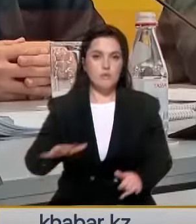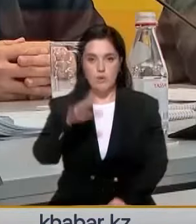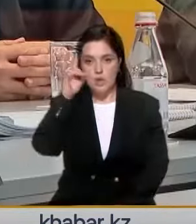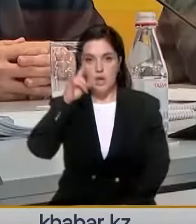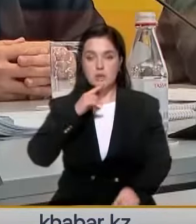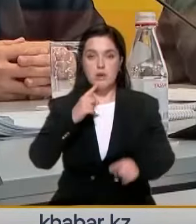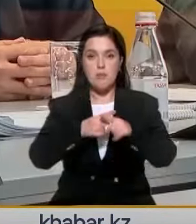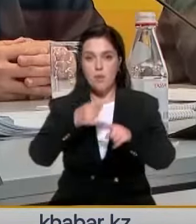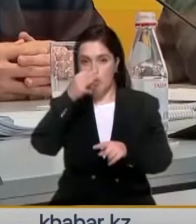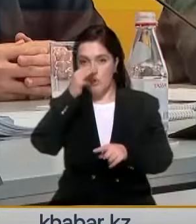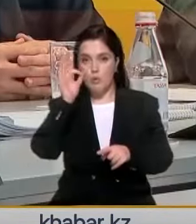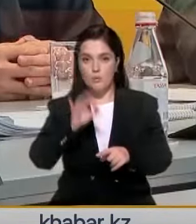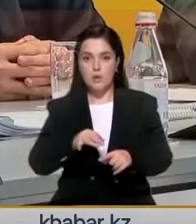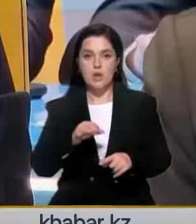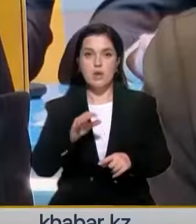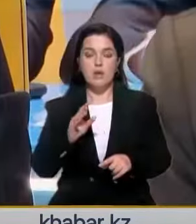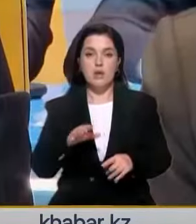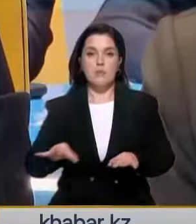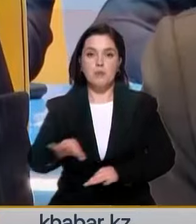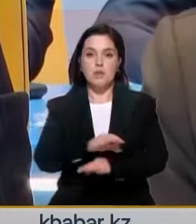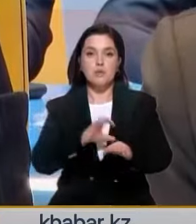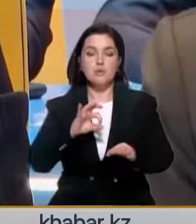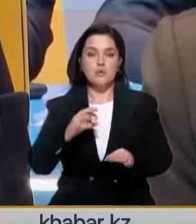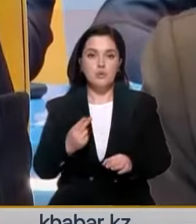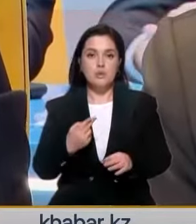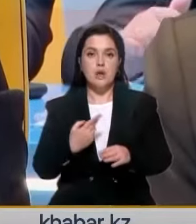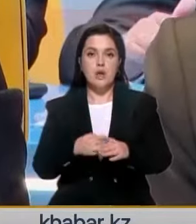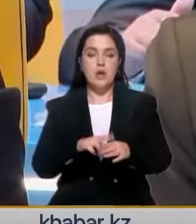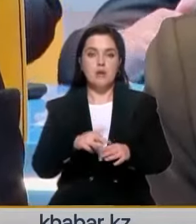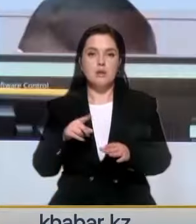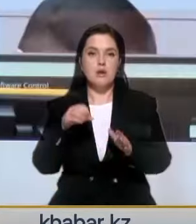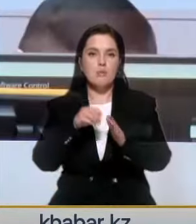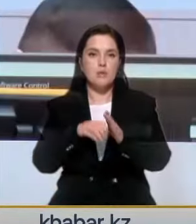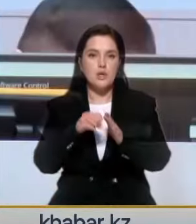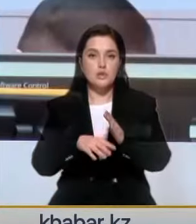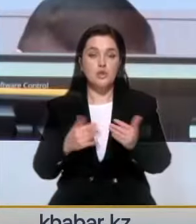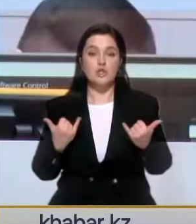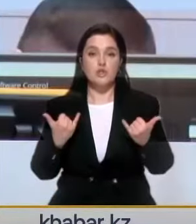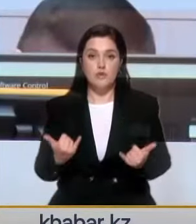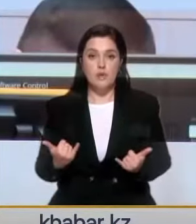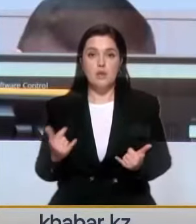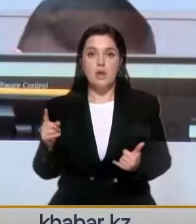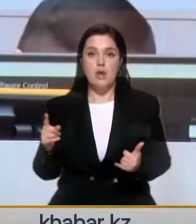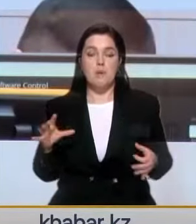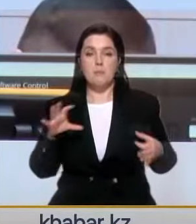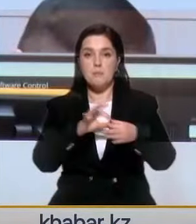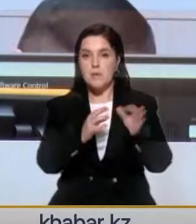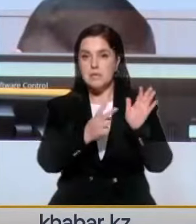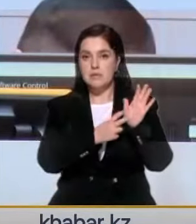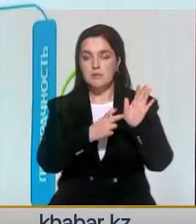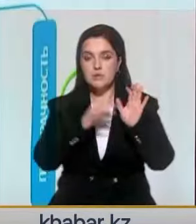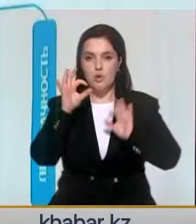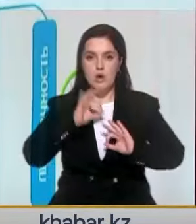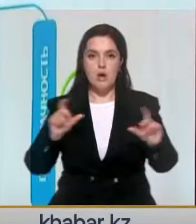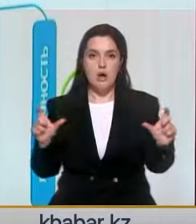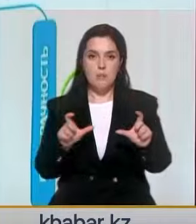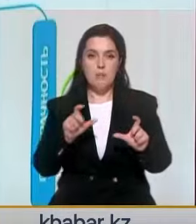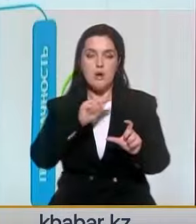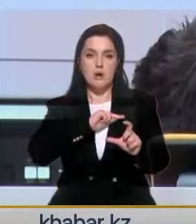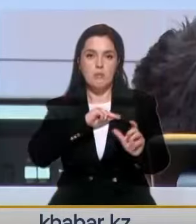положительный опыт цифровизации наблюдается и в рамках проекта социальный кошелёк на сегодня к нему подключились 700 аптек которые функционируют при